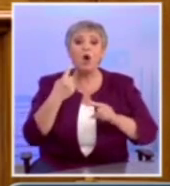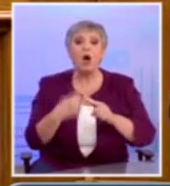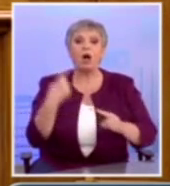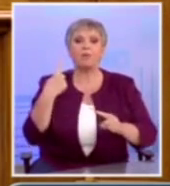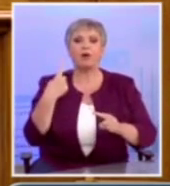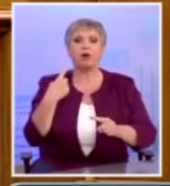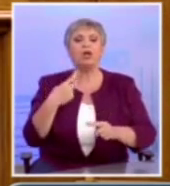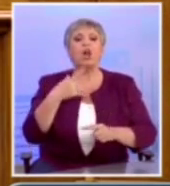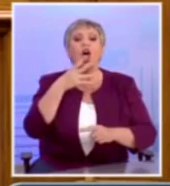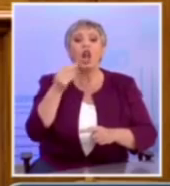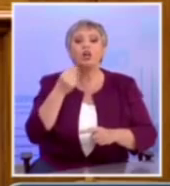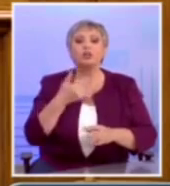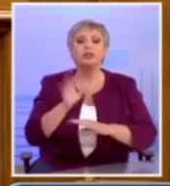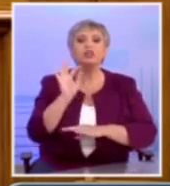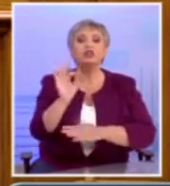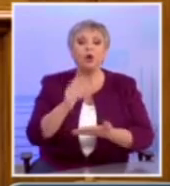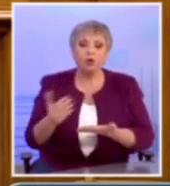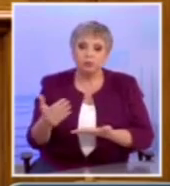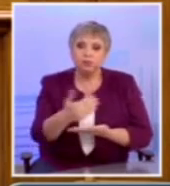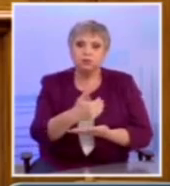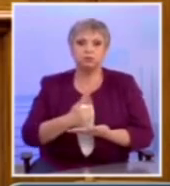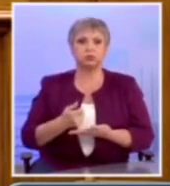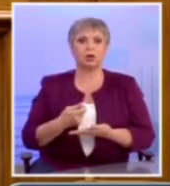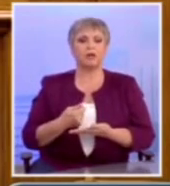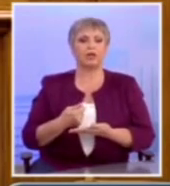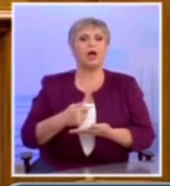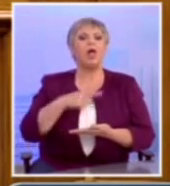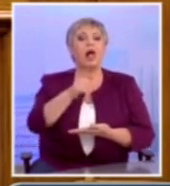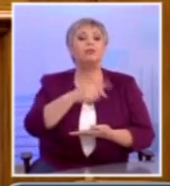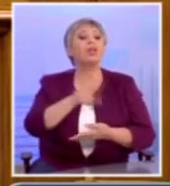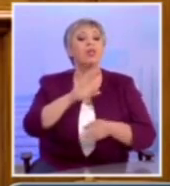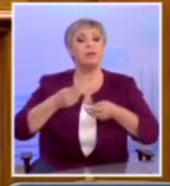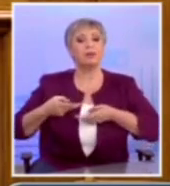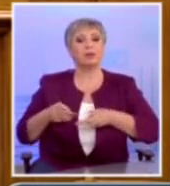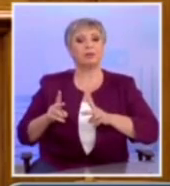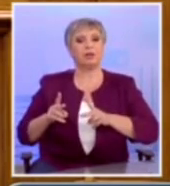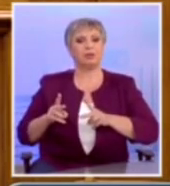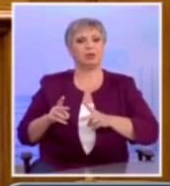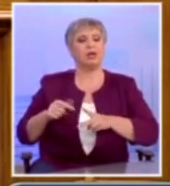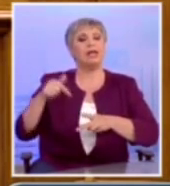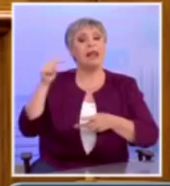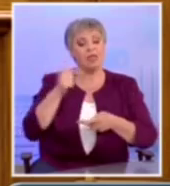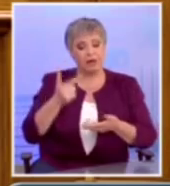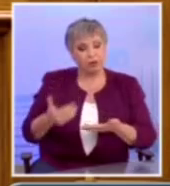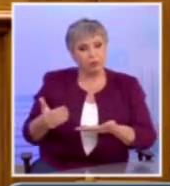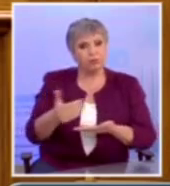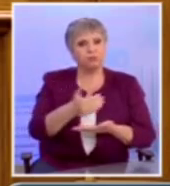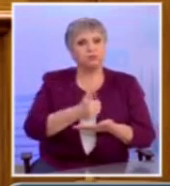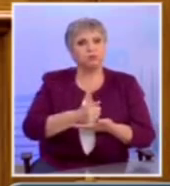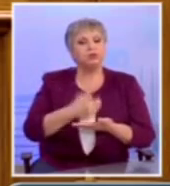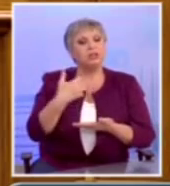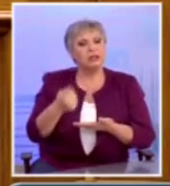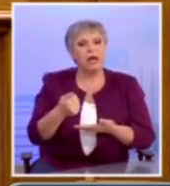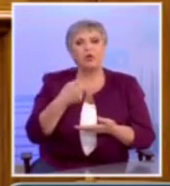εισπραξιμότητα, δεν μας επιτρέπανε την αύξηση της εισπραξιμότητας να μετρήσουν στα φορολογικά βάρη για να κλείσει